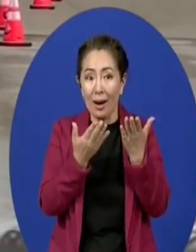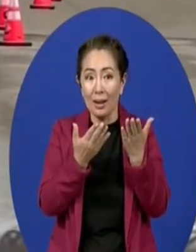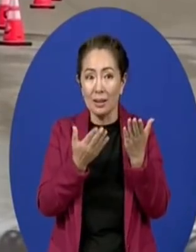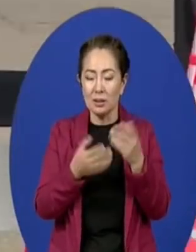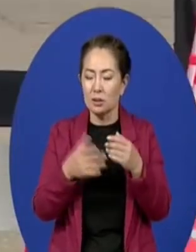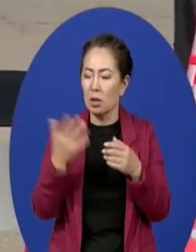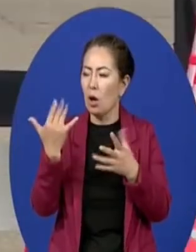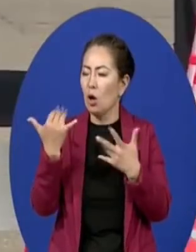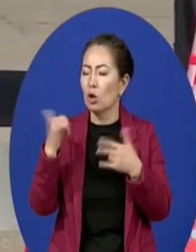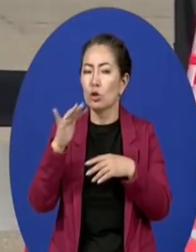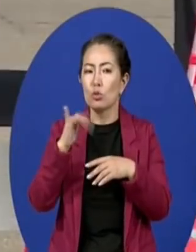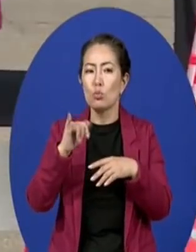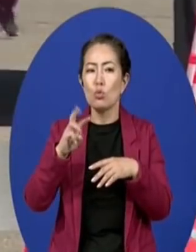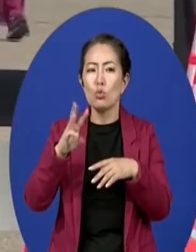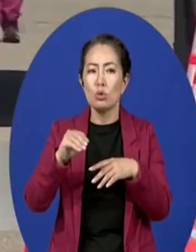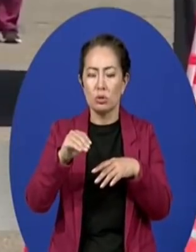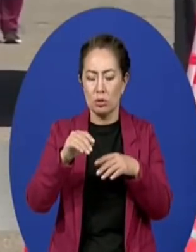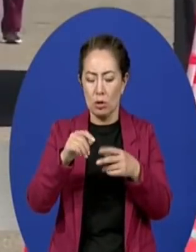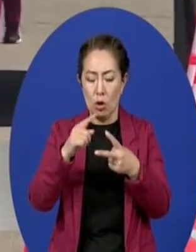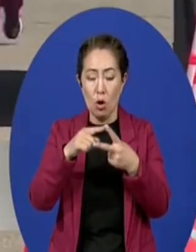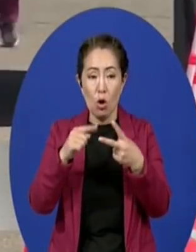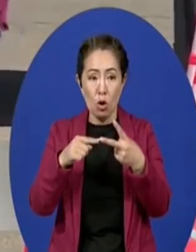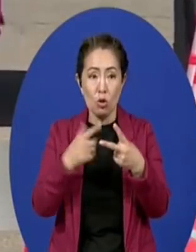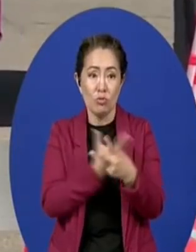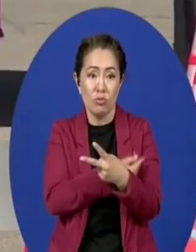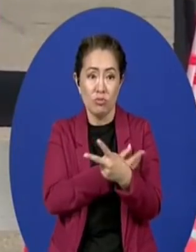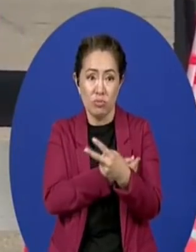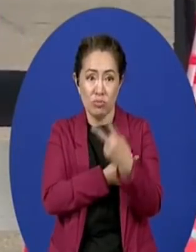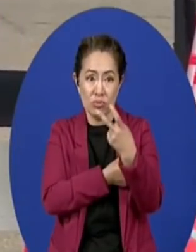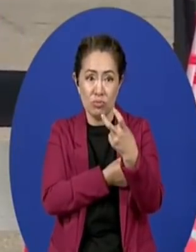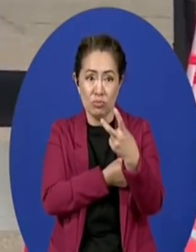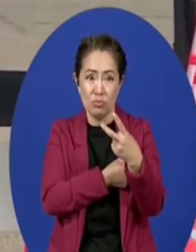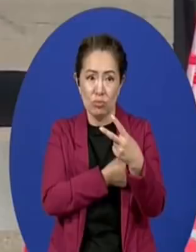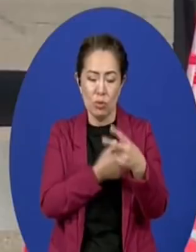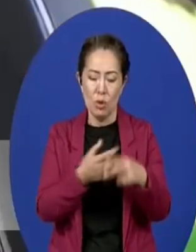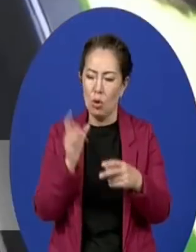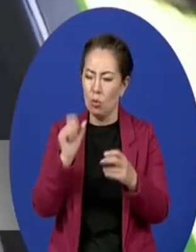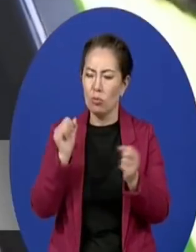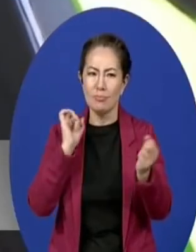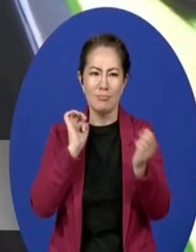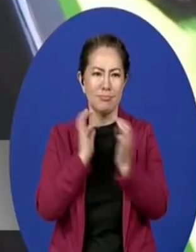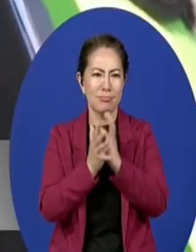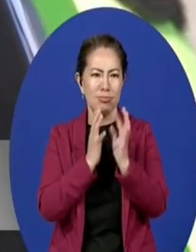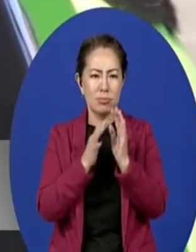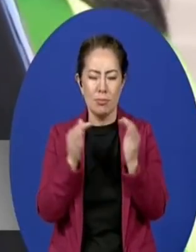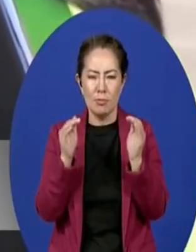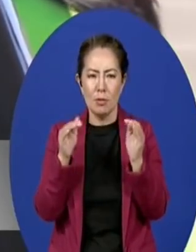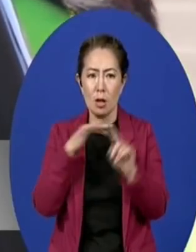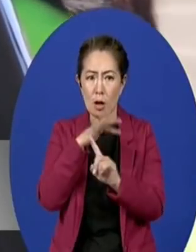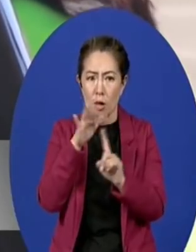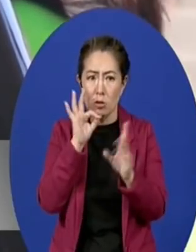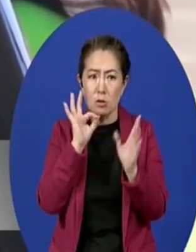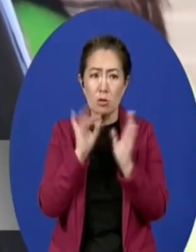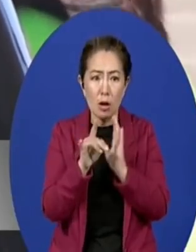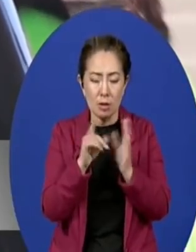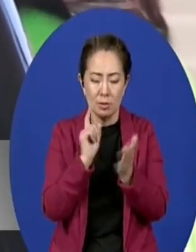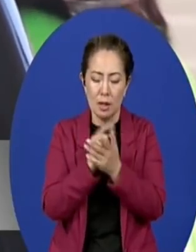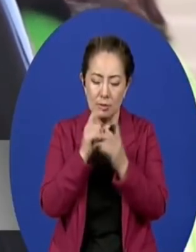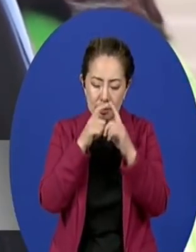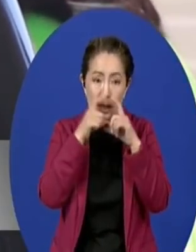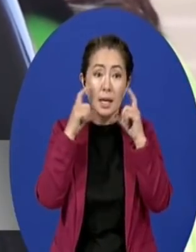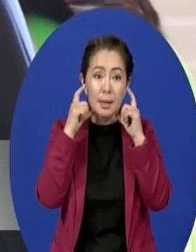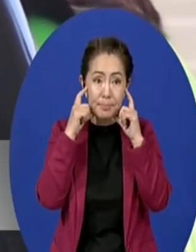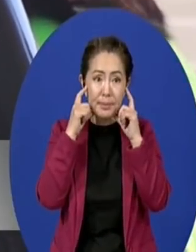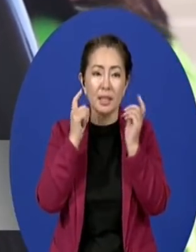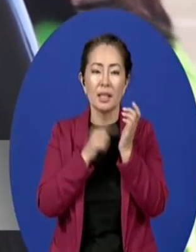улсын ихэнх мужид вакцины 2 тунгаа хийлгэсэн иргэдч хүн хөдөлгөө ихтэй битүү орчинд нэвтрэхтэй амны хаалт